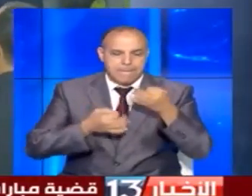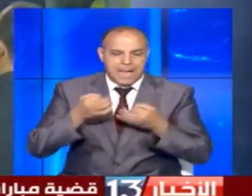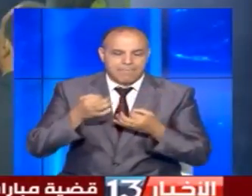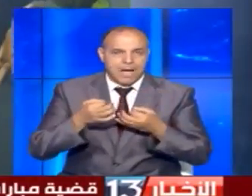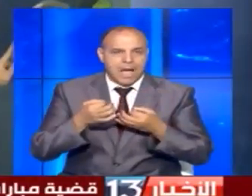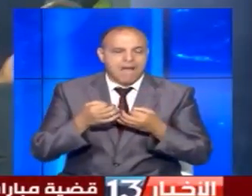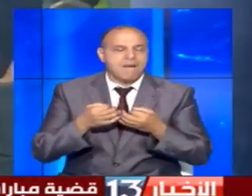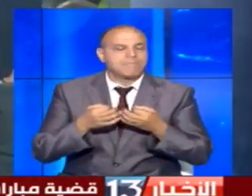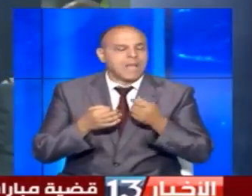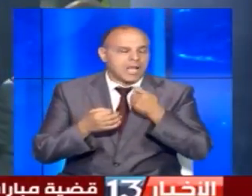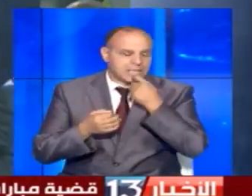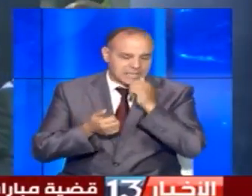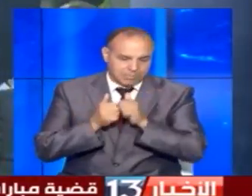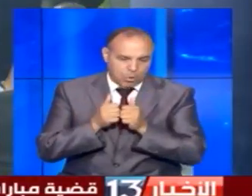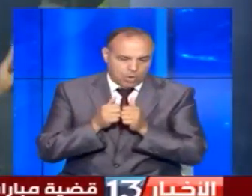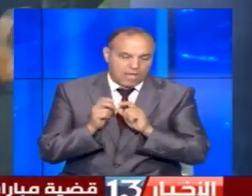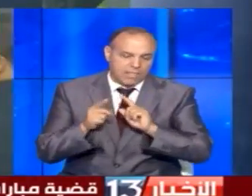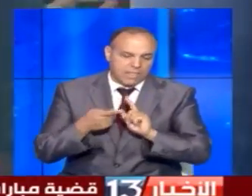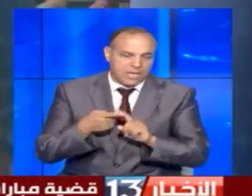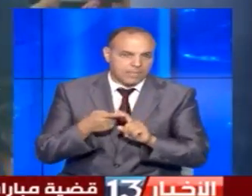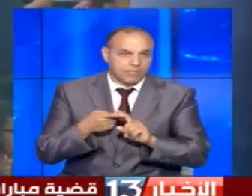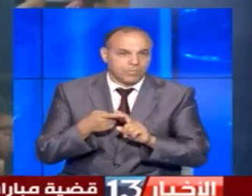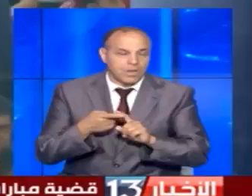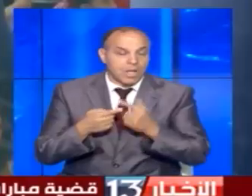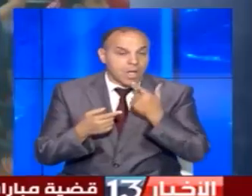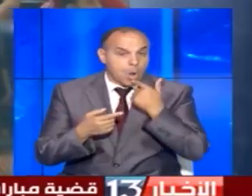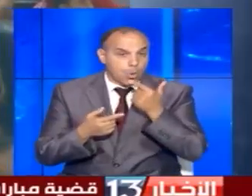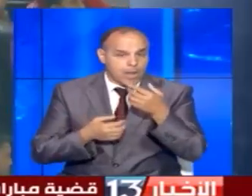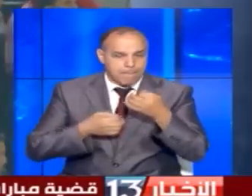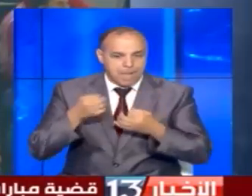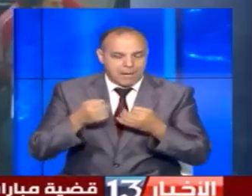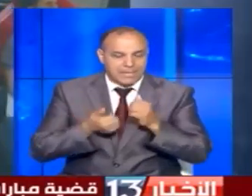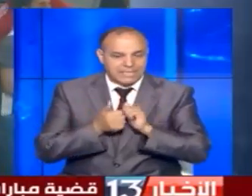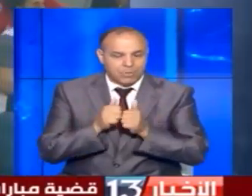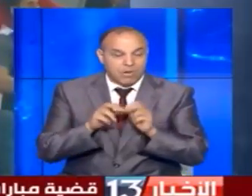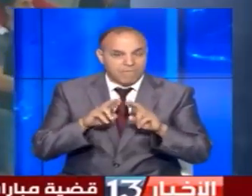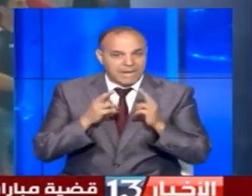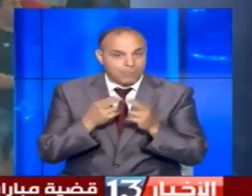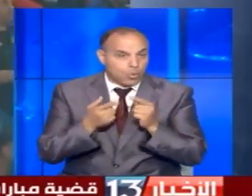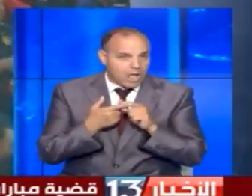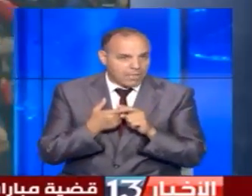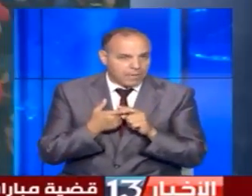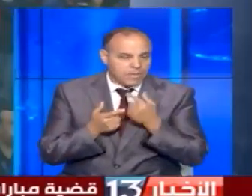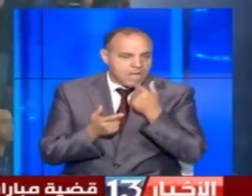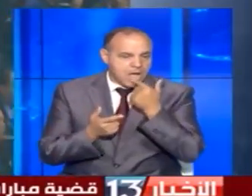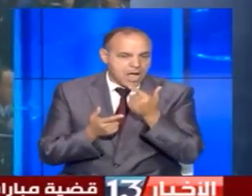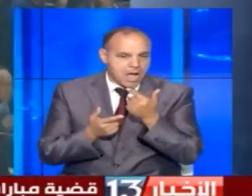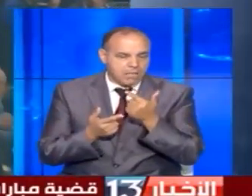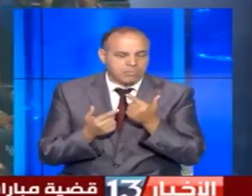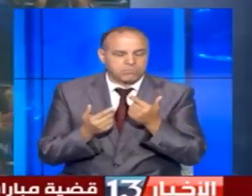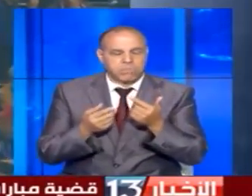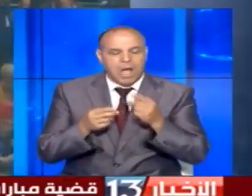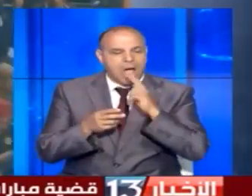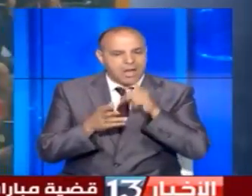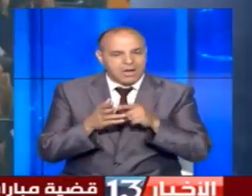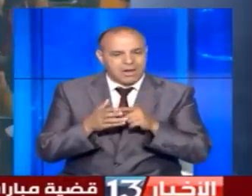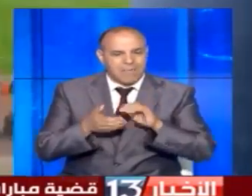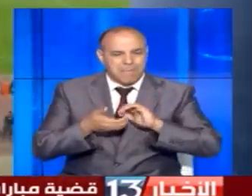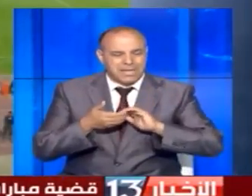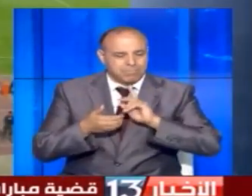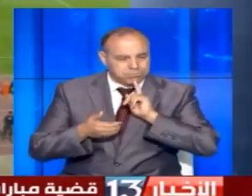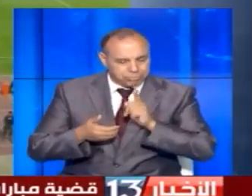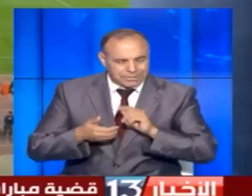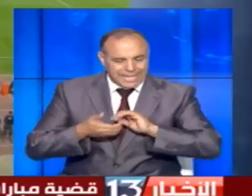الرياضية الدولية في مرحلة ثانية. يذكر أن المحكمة الرياضية الدولية كانت قد أسقطت قرار المكتب